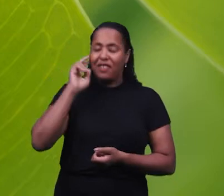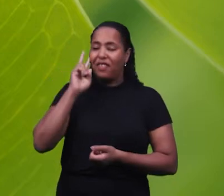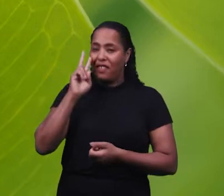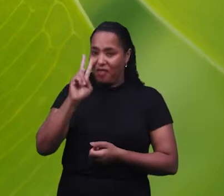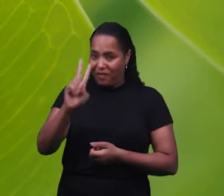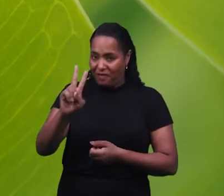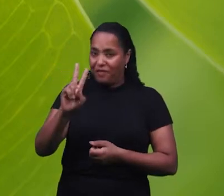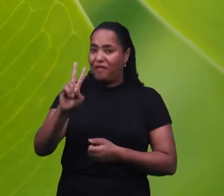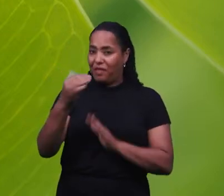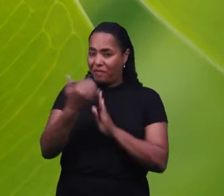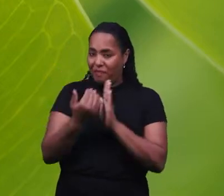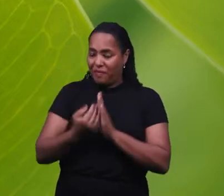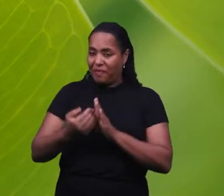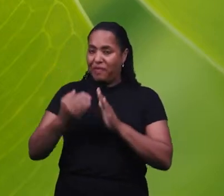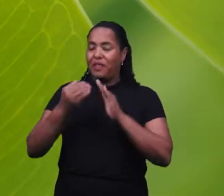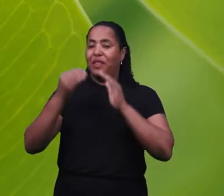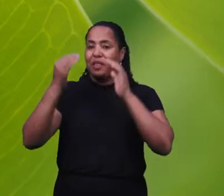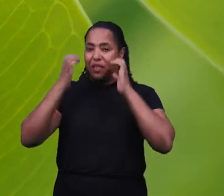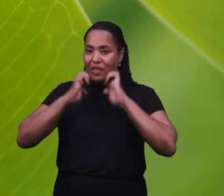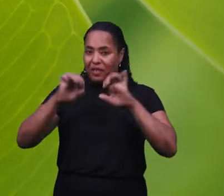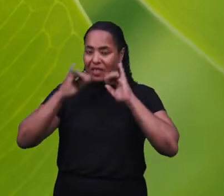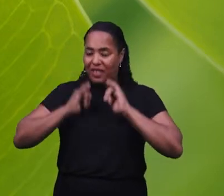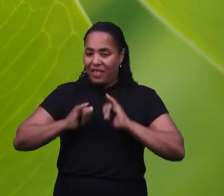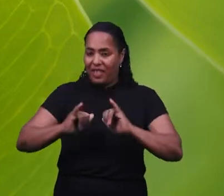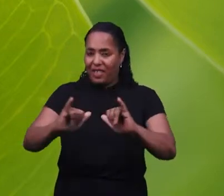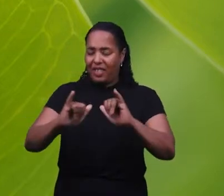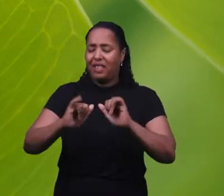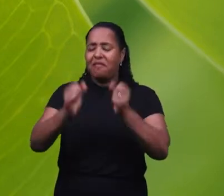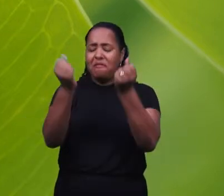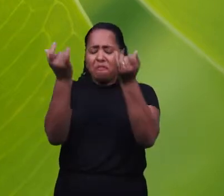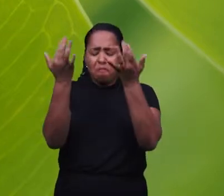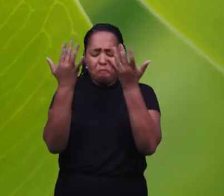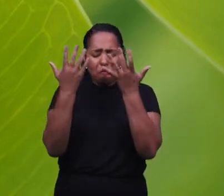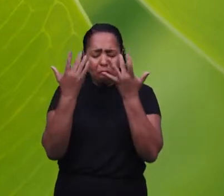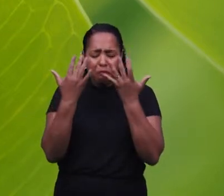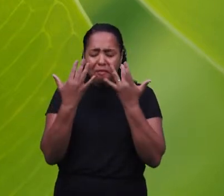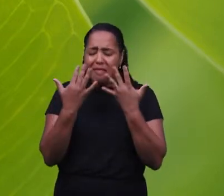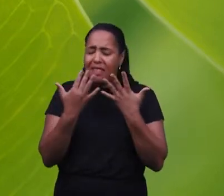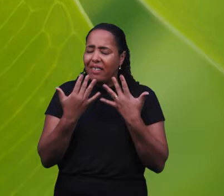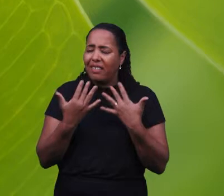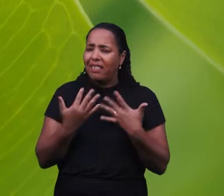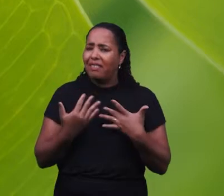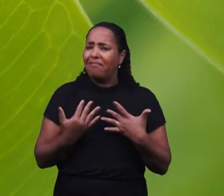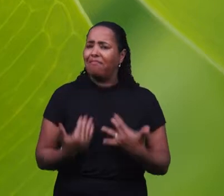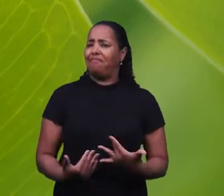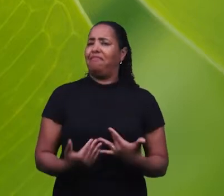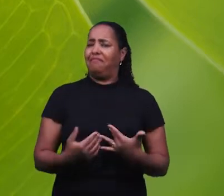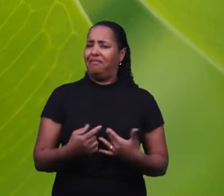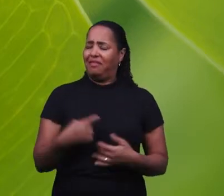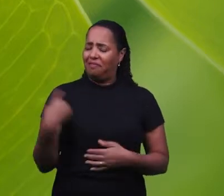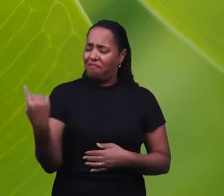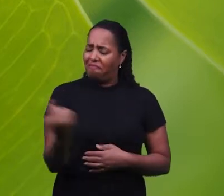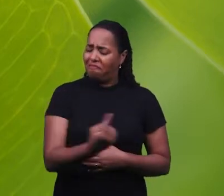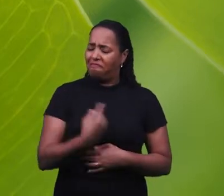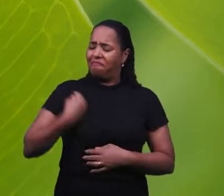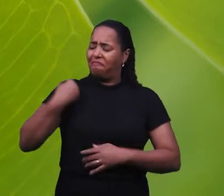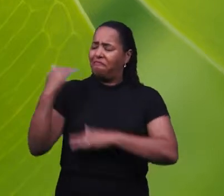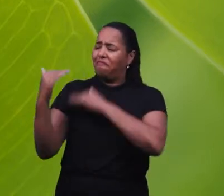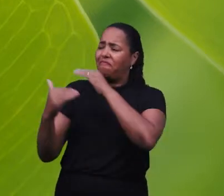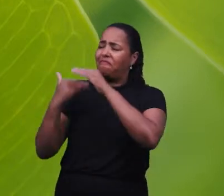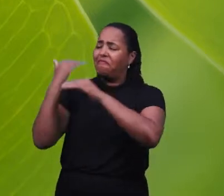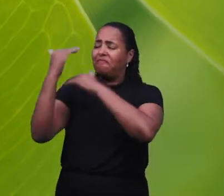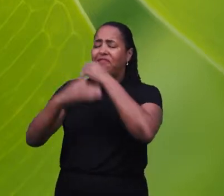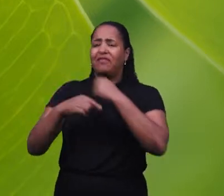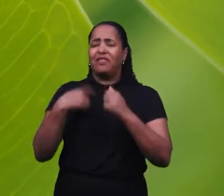Pasteur Sergio, en voyant la formation de l'évangile éternel, on a reçu une bénédiction